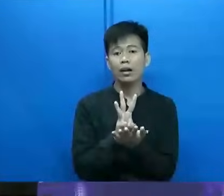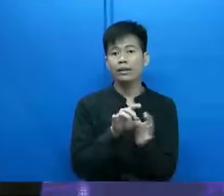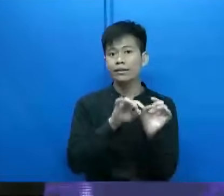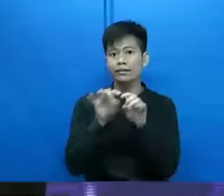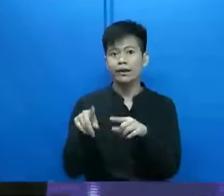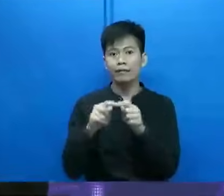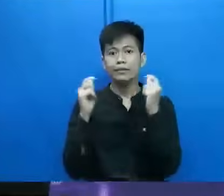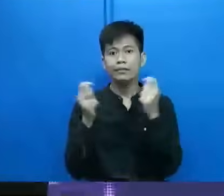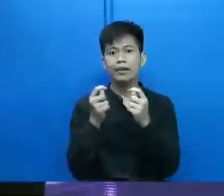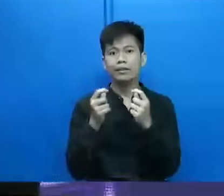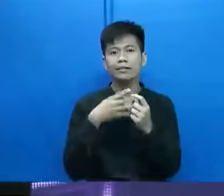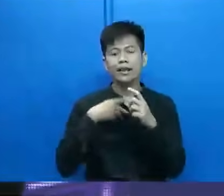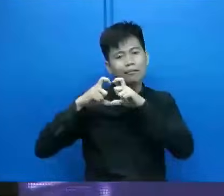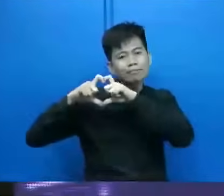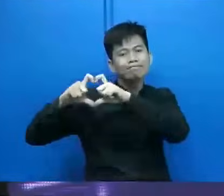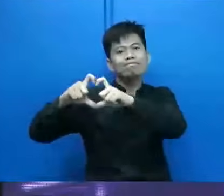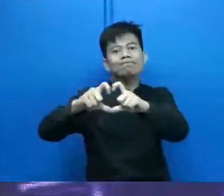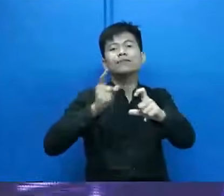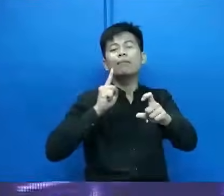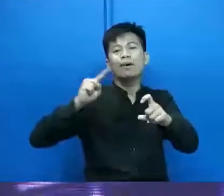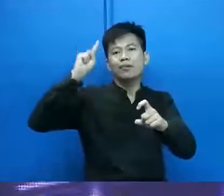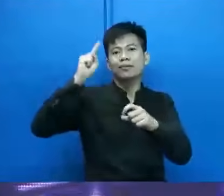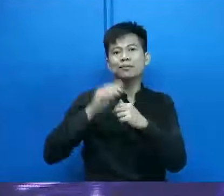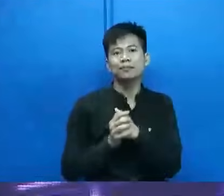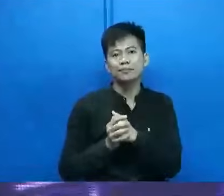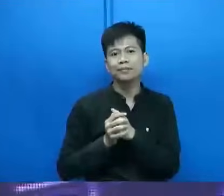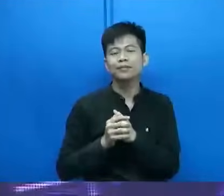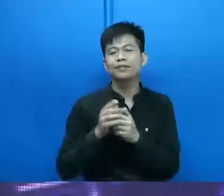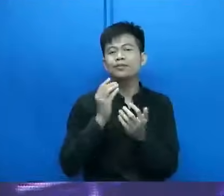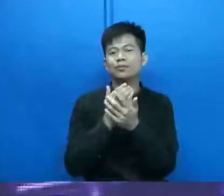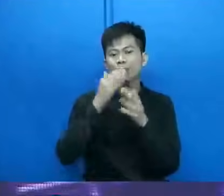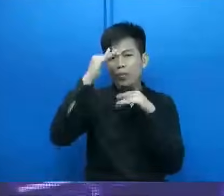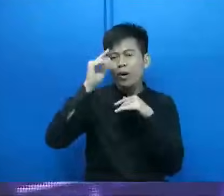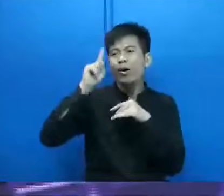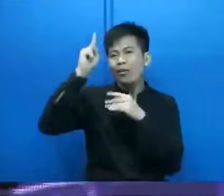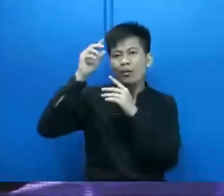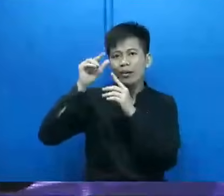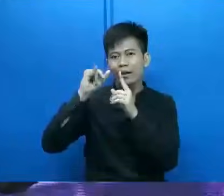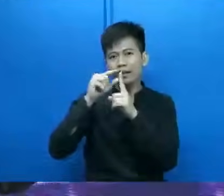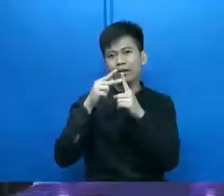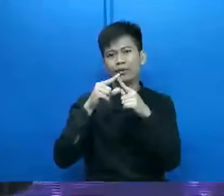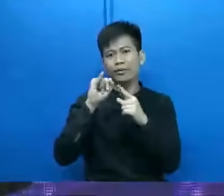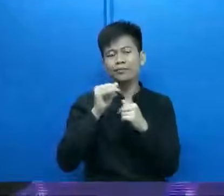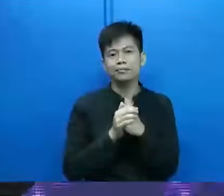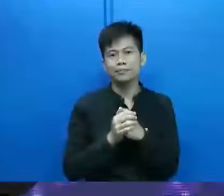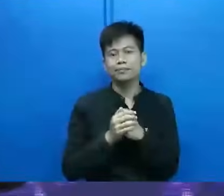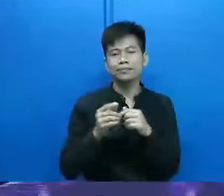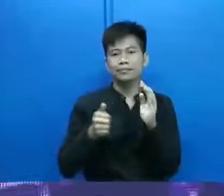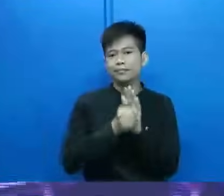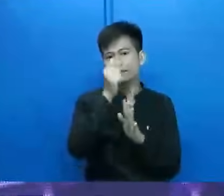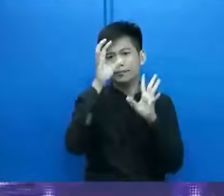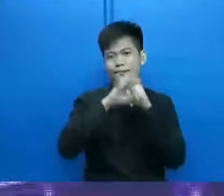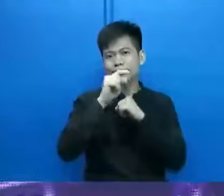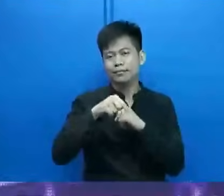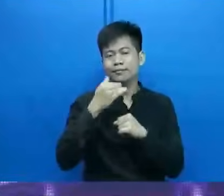face, saya mencintai antum karena Allah. Dan mudah-mudahan Allah ridai apa yang telah kita hadirkan sampai malam ini. Terima